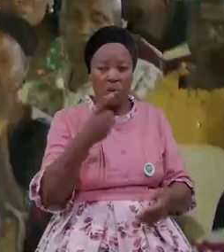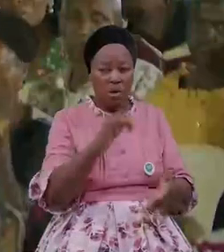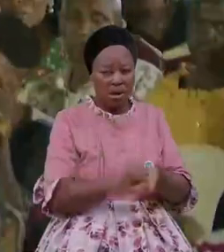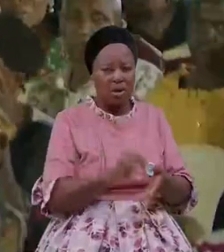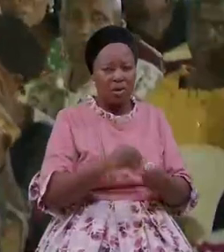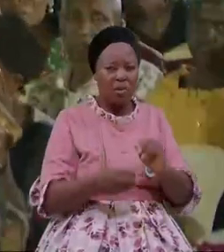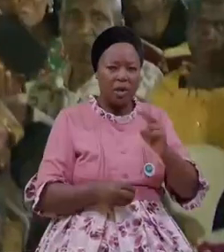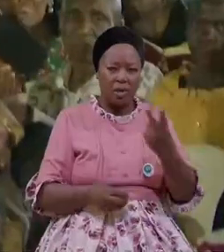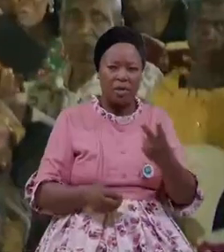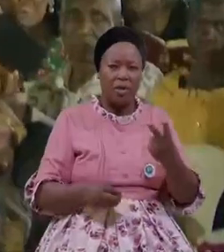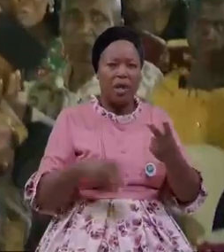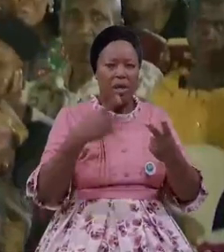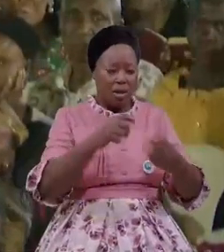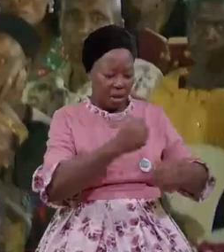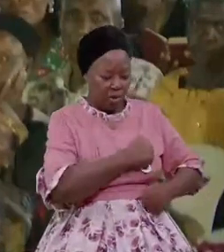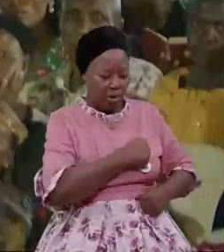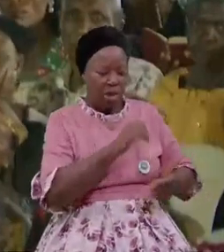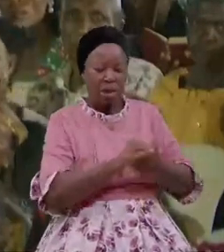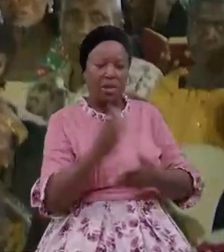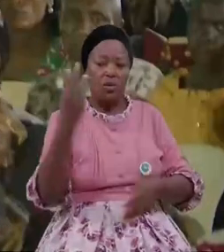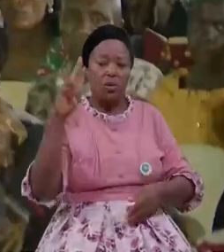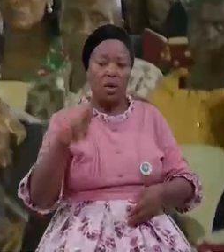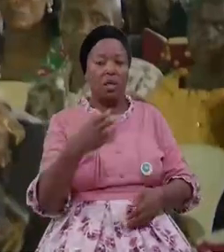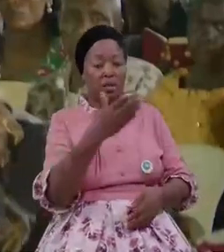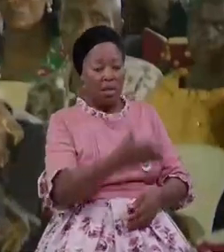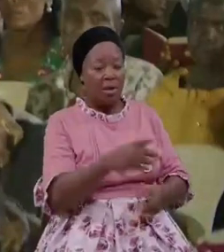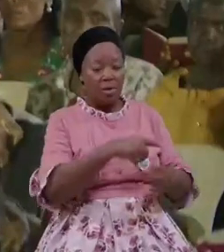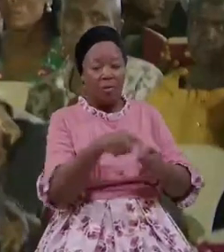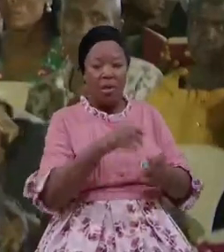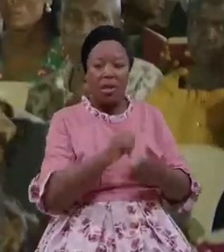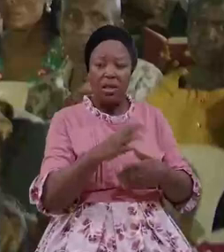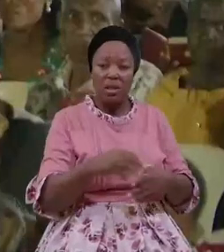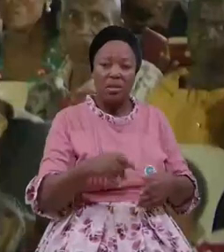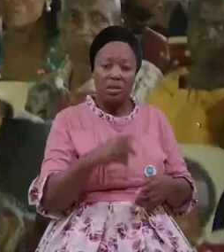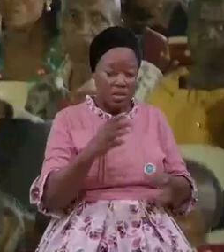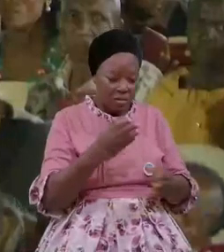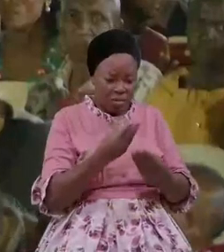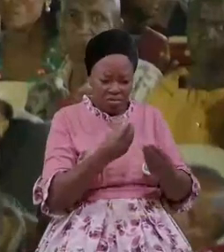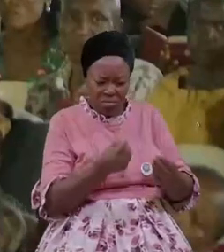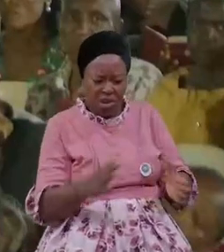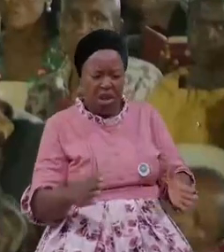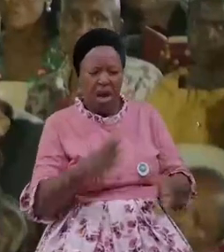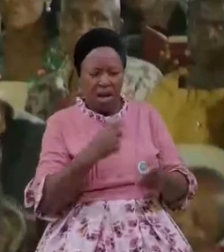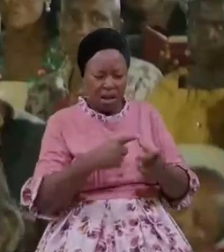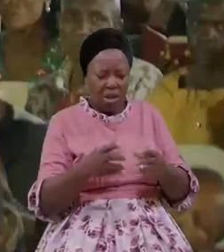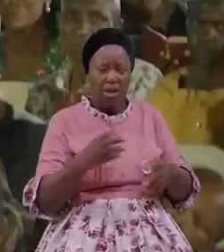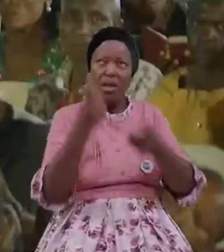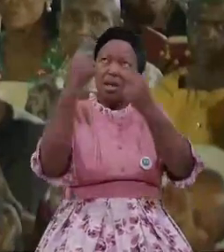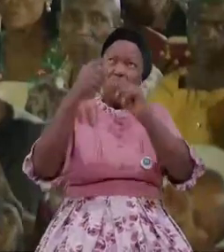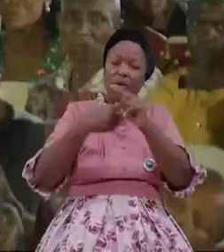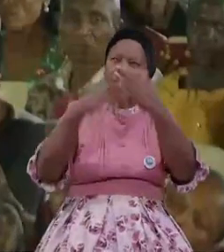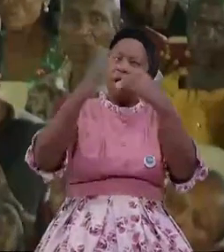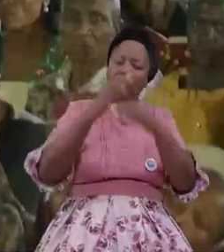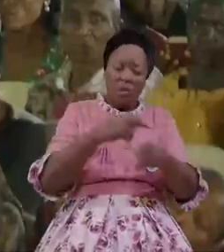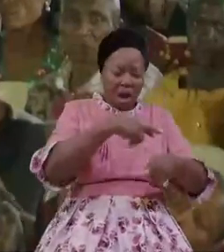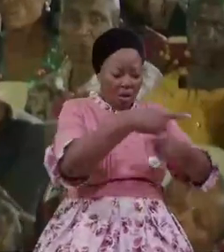de les gardes qui étit là lorsque l'ange est descendu du ciel pour ôter la pierre